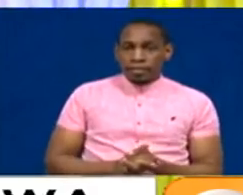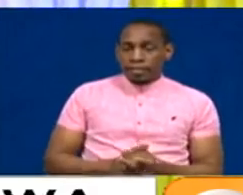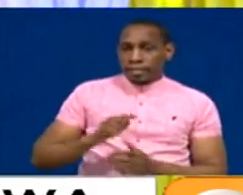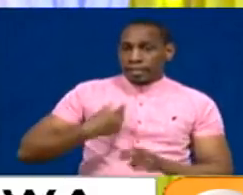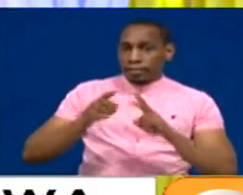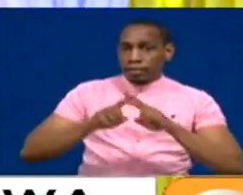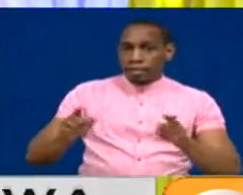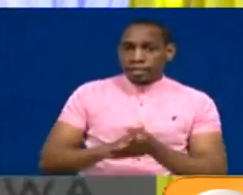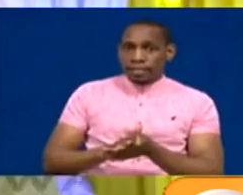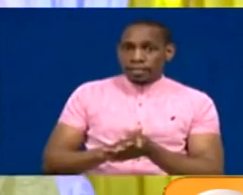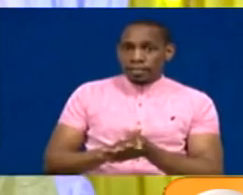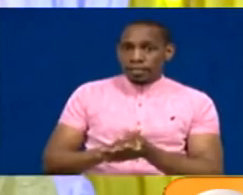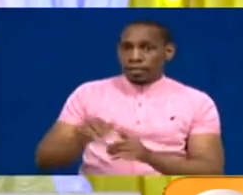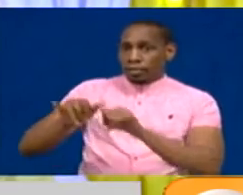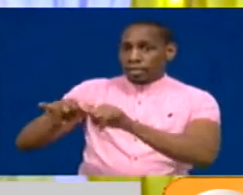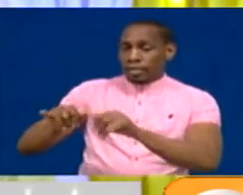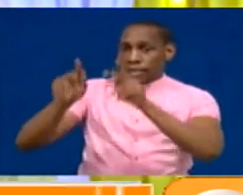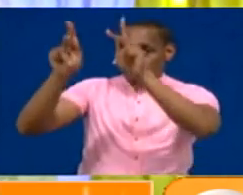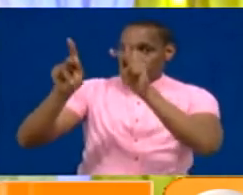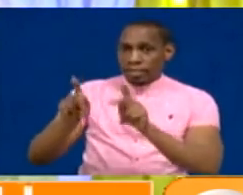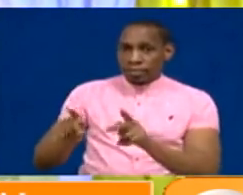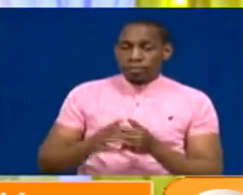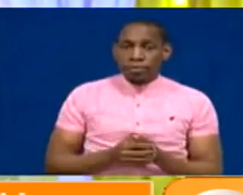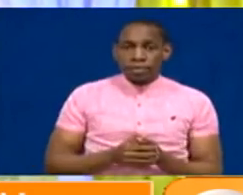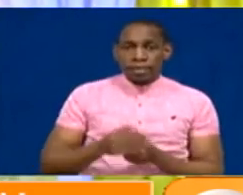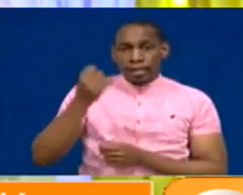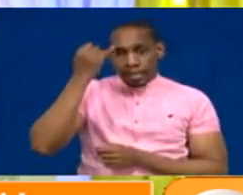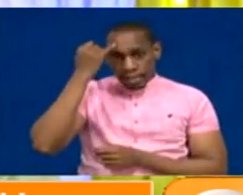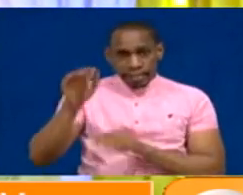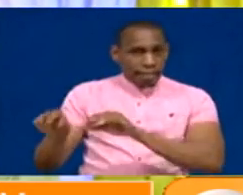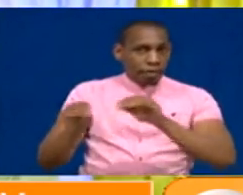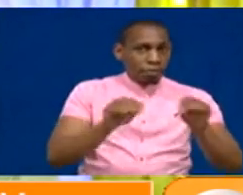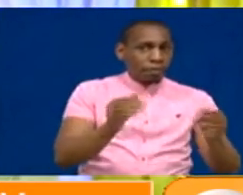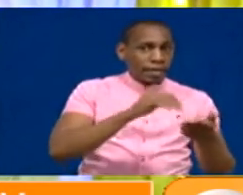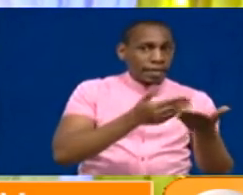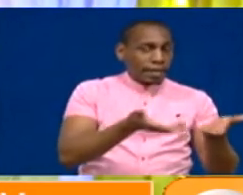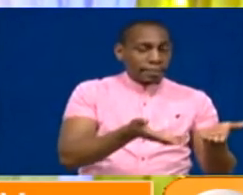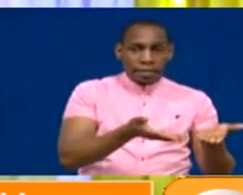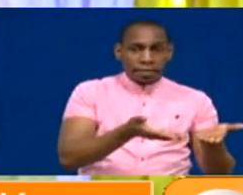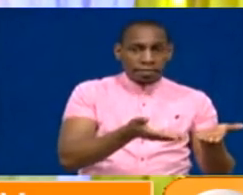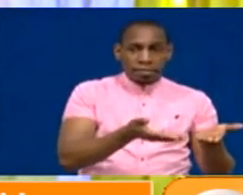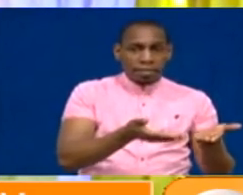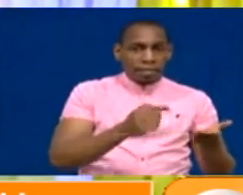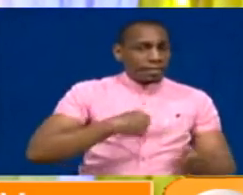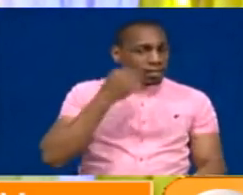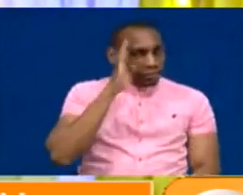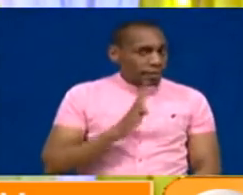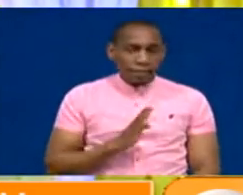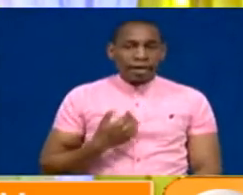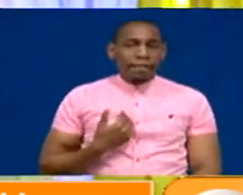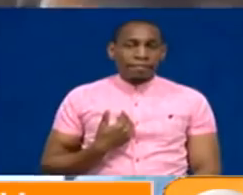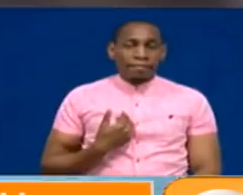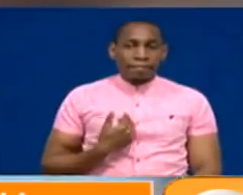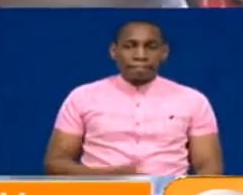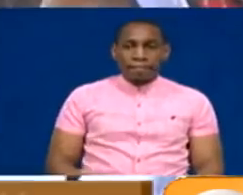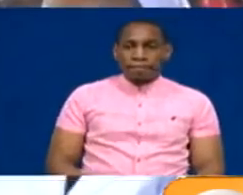beginning to settle down in Kisumu, and the idea of moving again here was never crossed my